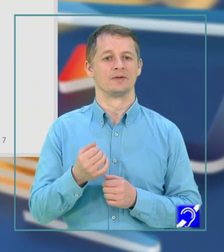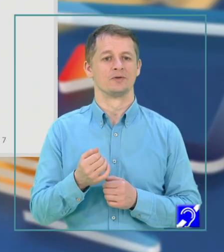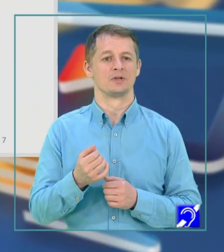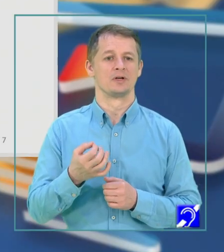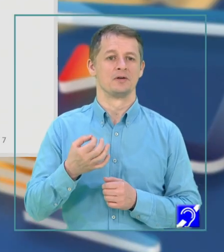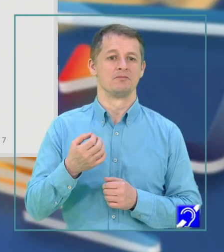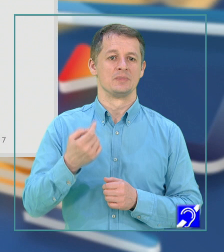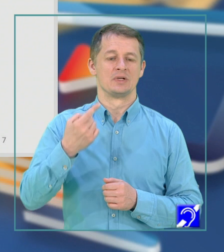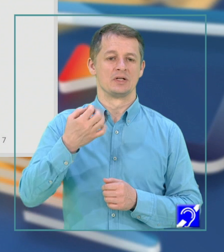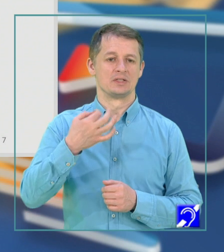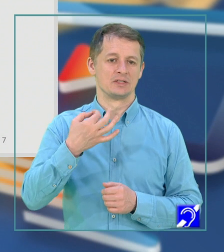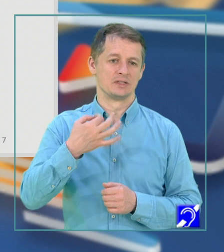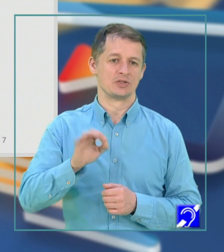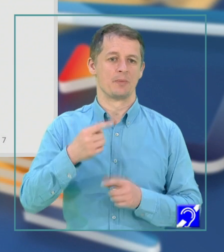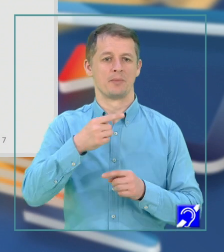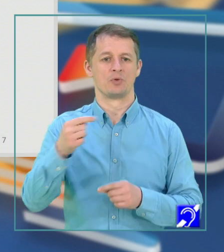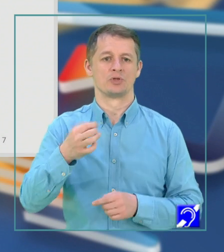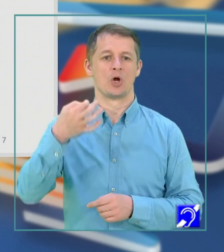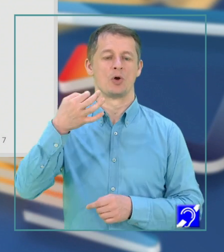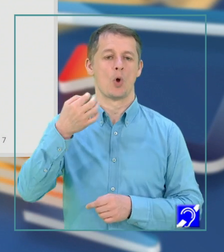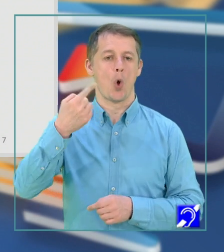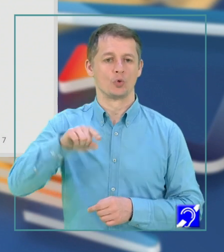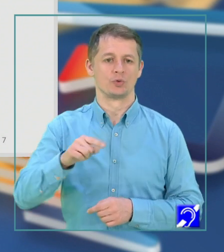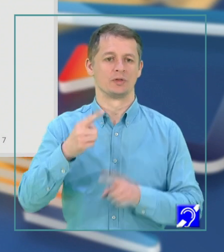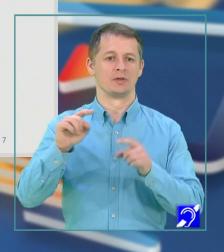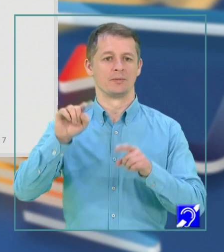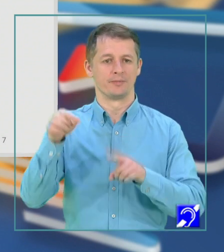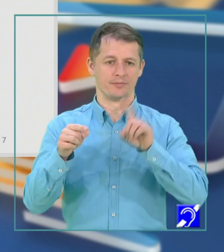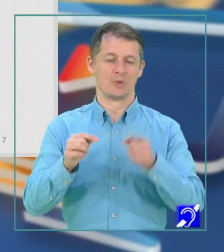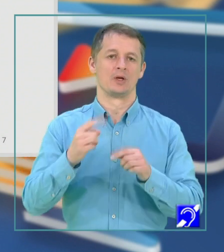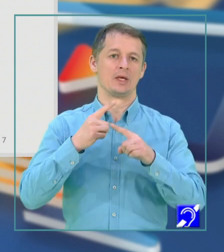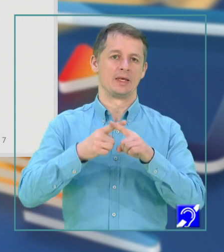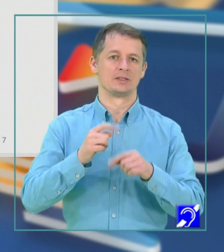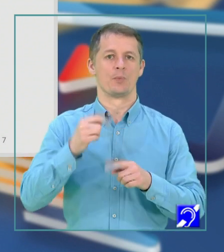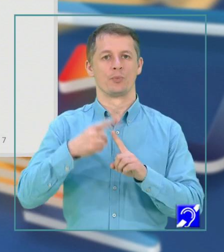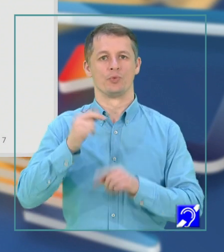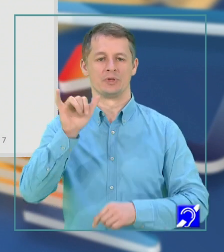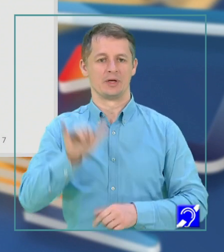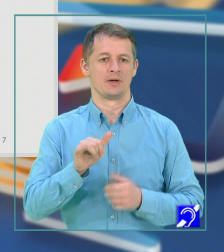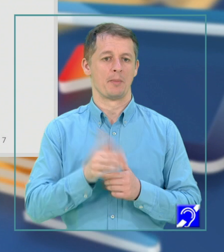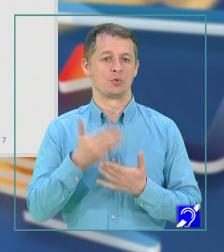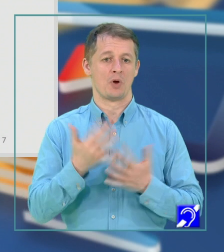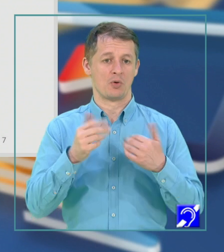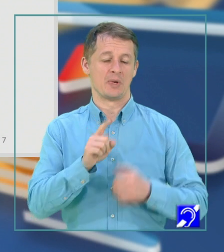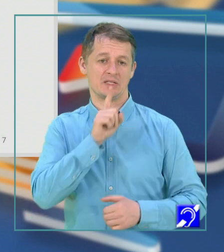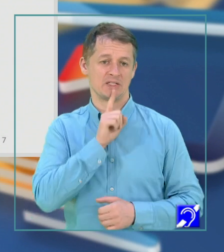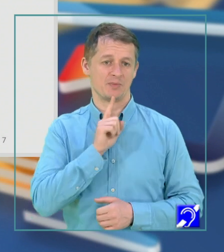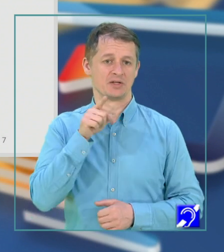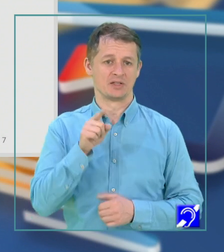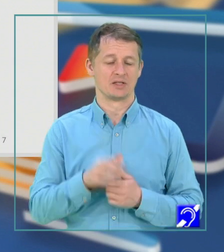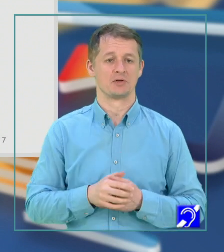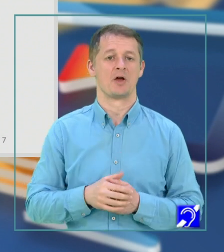plus 100, supra 10 plus același compus. Pentru calcule mai simple, această fracție